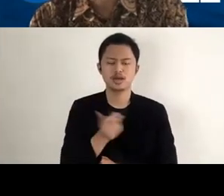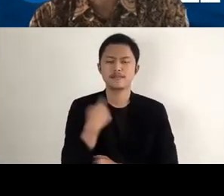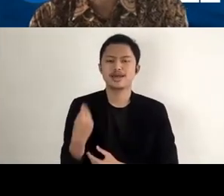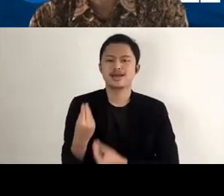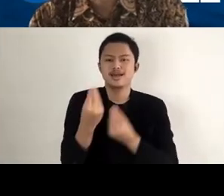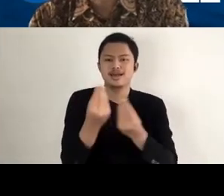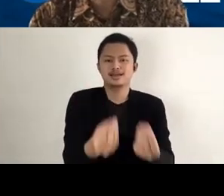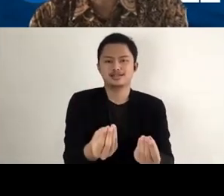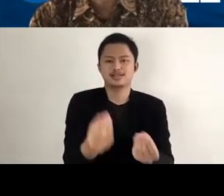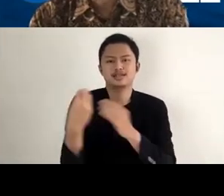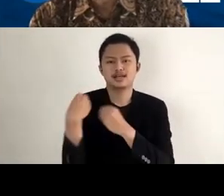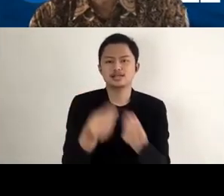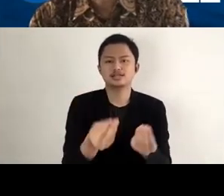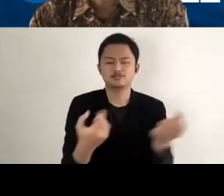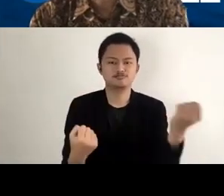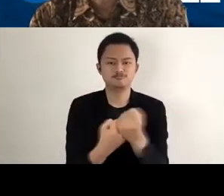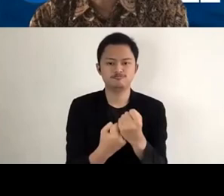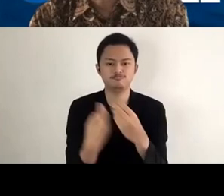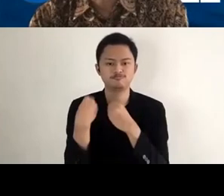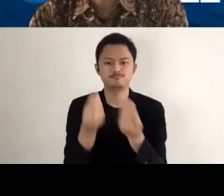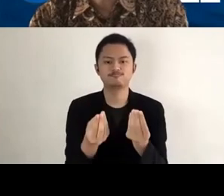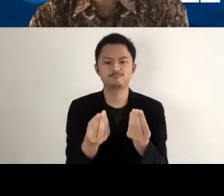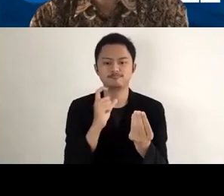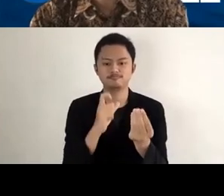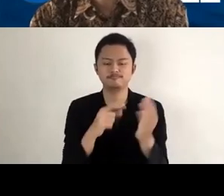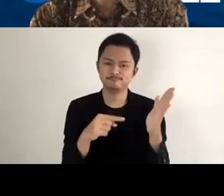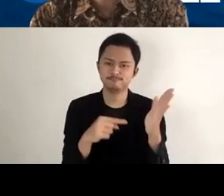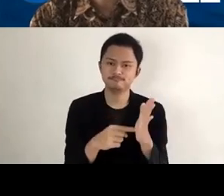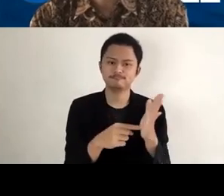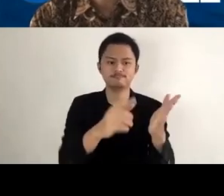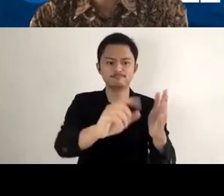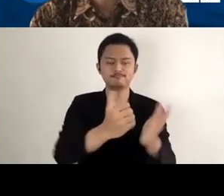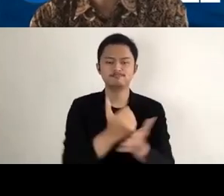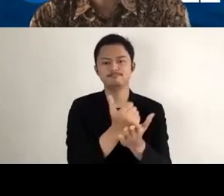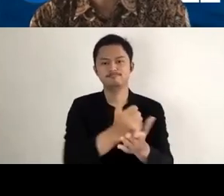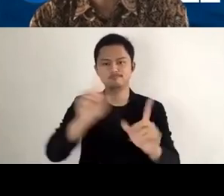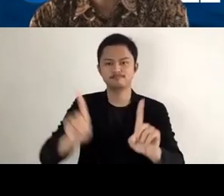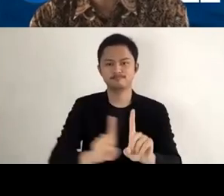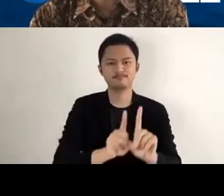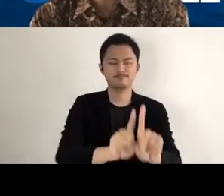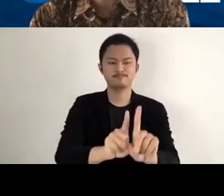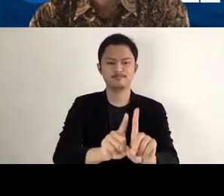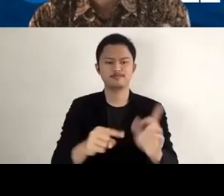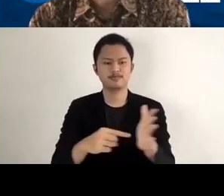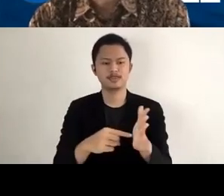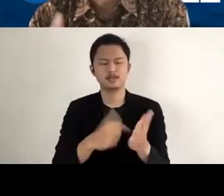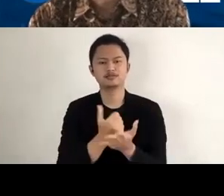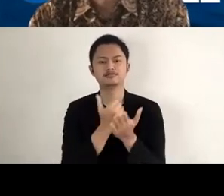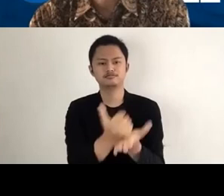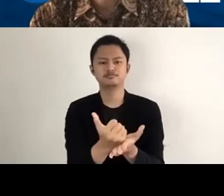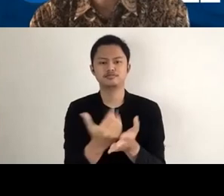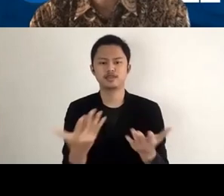memberikan satu dukungan teknis resistensi misalnya dukungan bantuan teknis dan kemudian